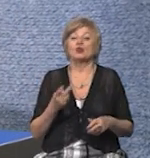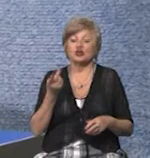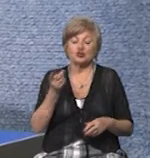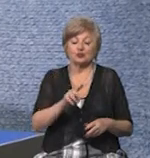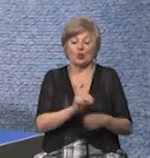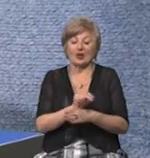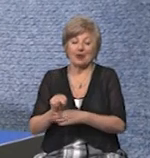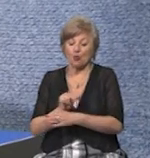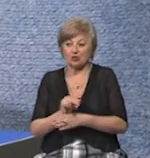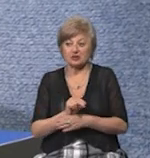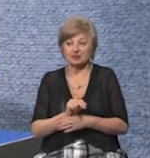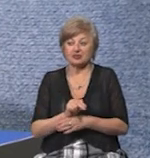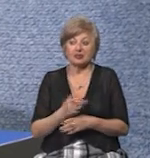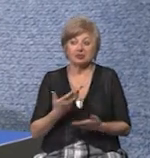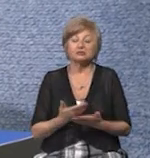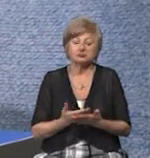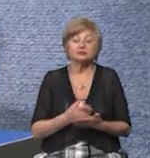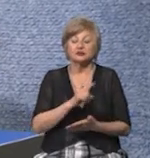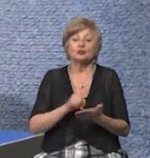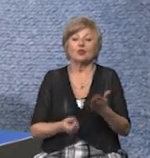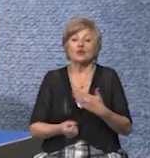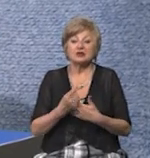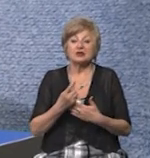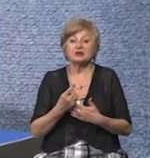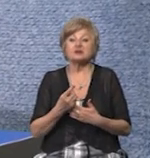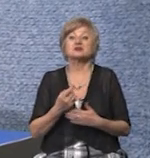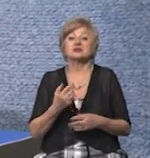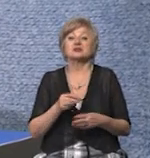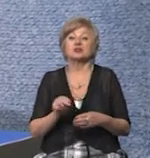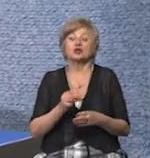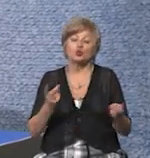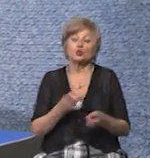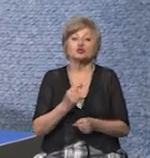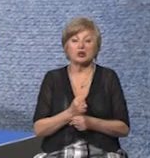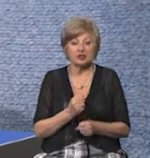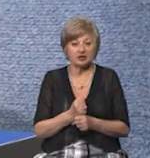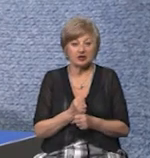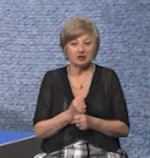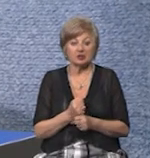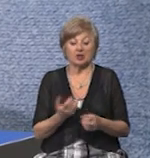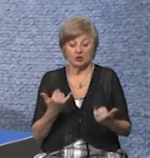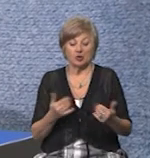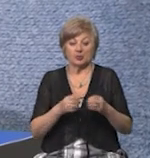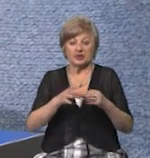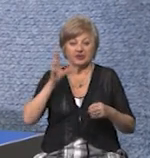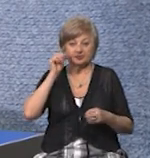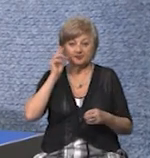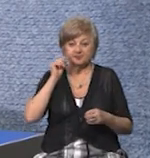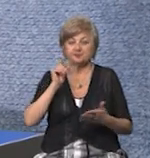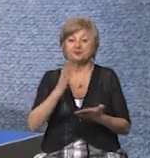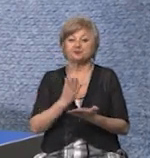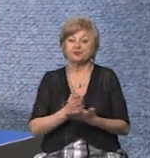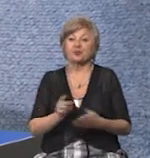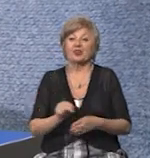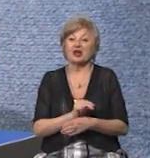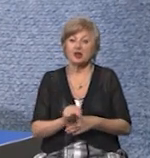питання виникало, чи це совпадіння, аж два ремонти треба було робити. Втім, 15 серпня маємо ці два